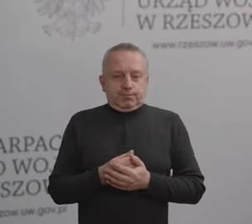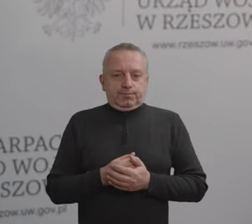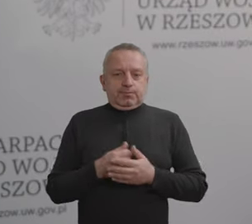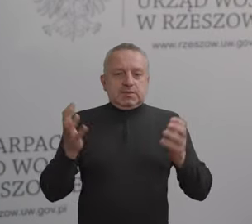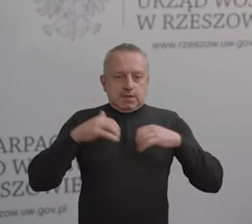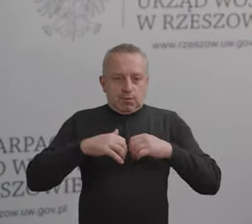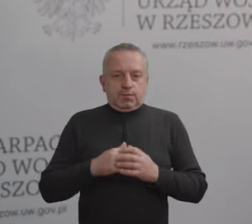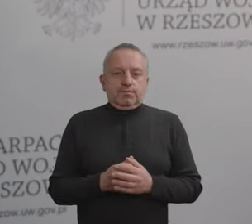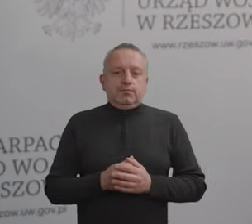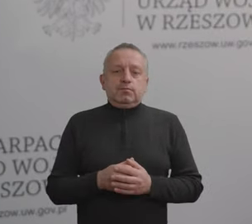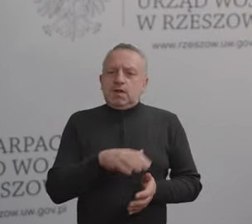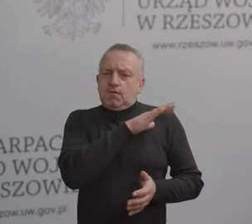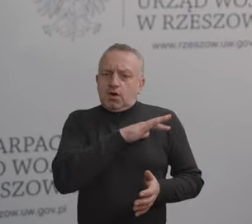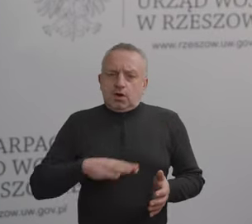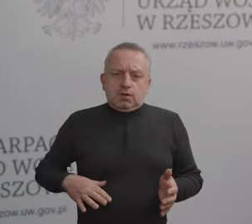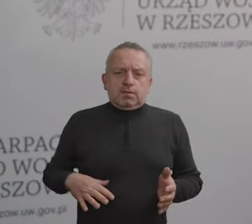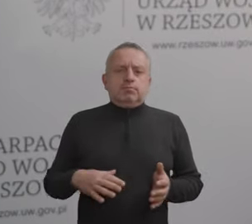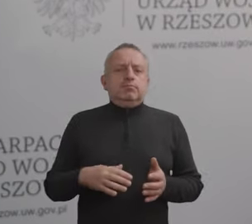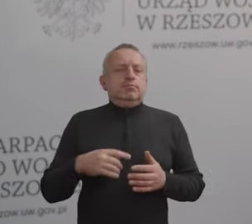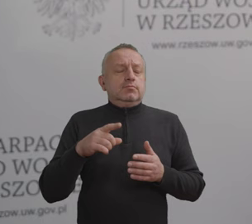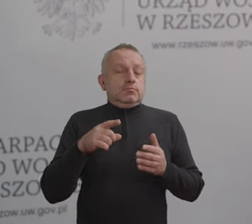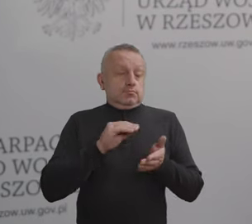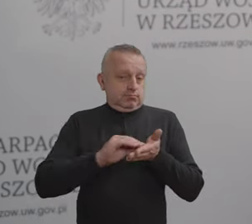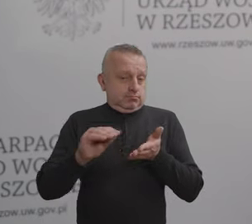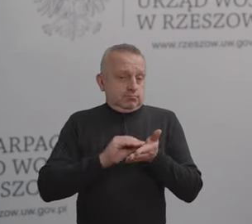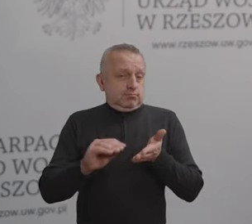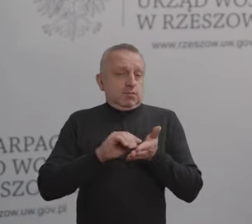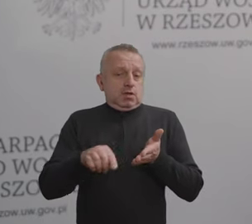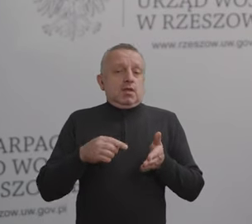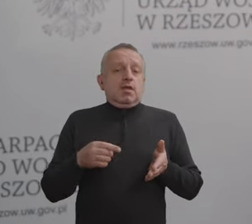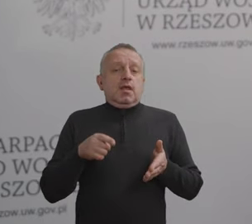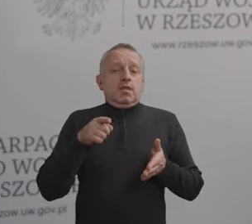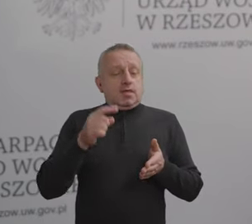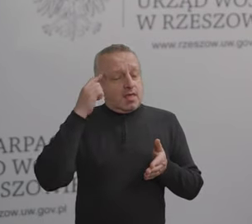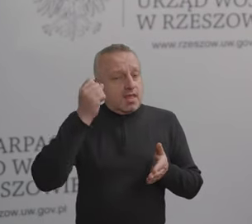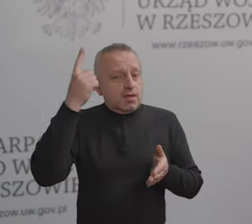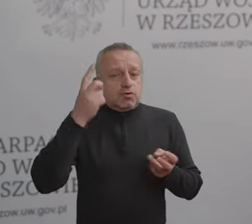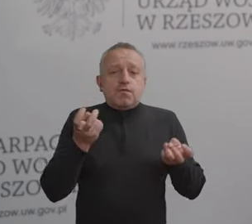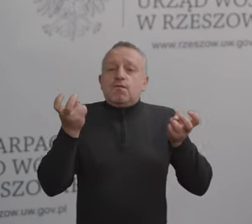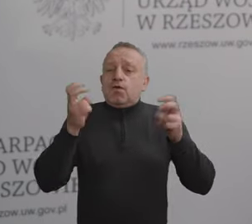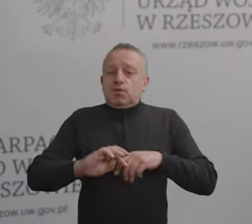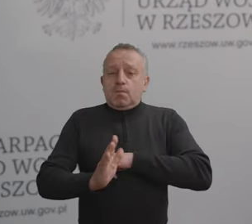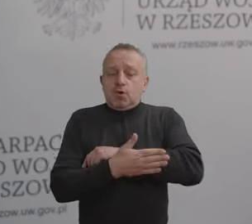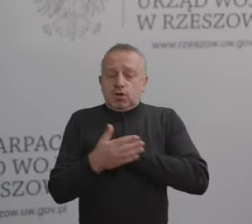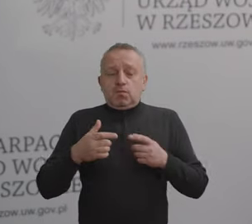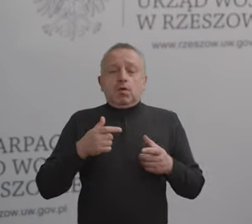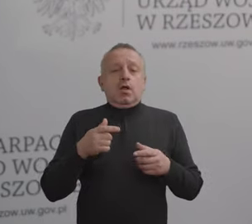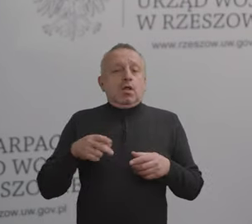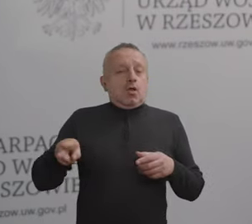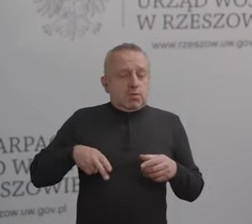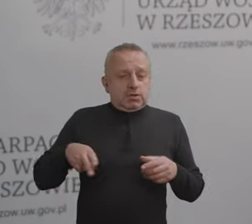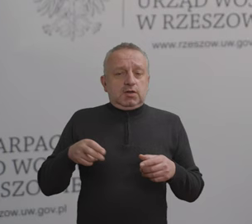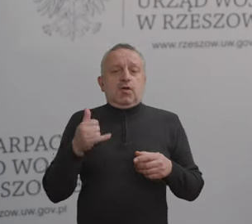przez zaborców. Wielokrotnie w literaturze podkreśla się wiodącą rolę inteligencji w tworzeniu podstaw ustrojowych